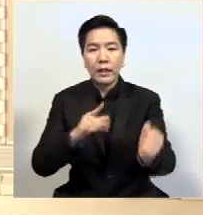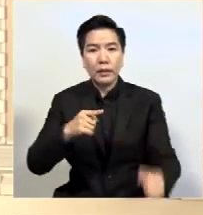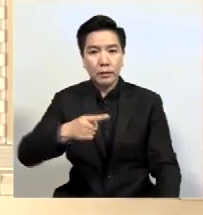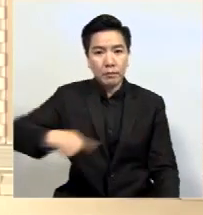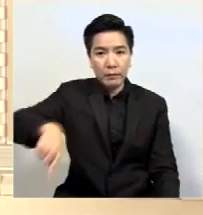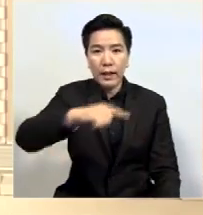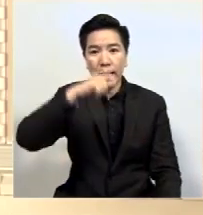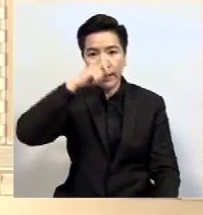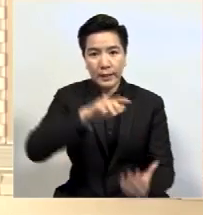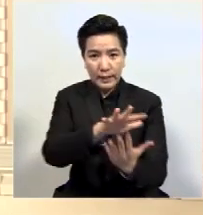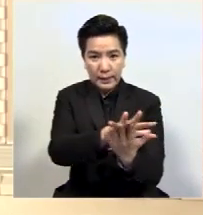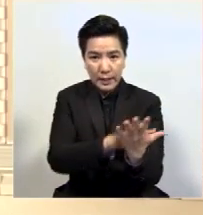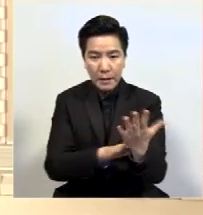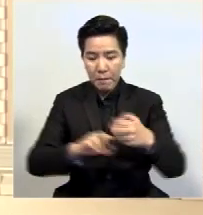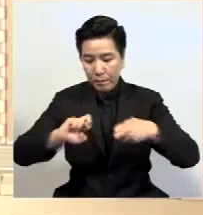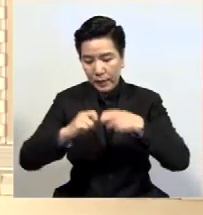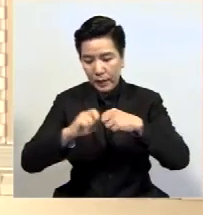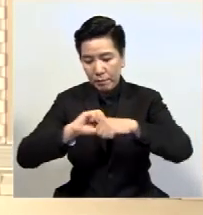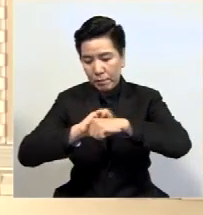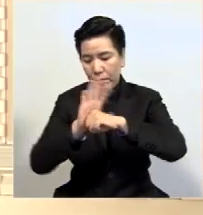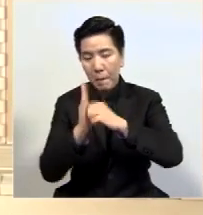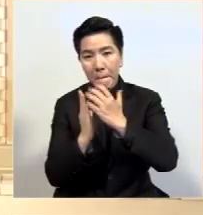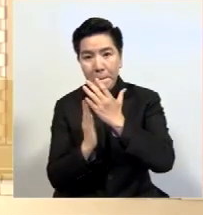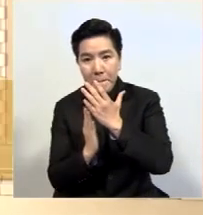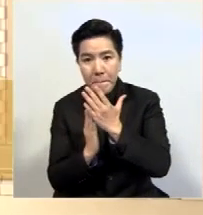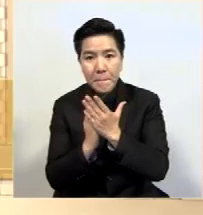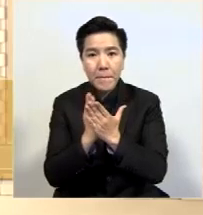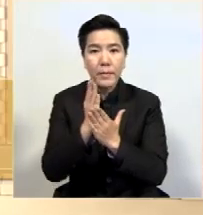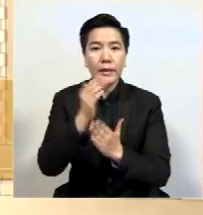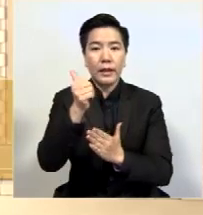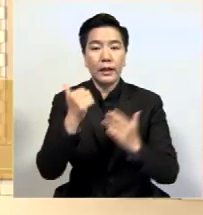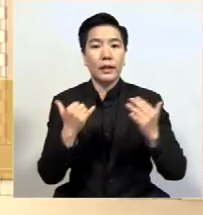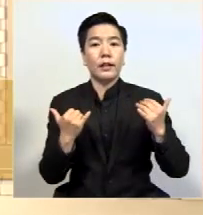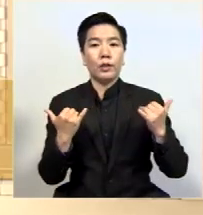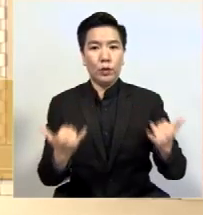วกเราจะสามารถก้าวพ้นสถานการณ์อันเลวร้ายนี้ไปได้ช่วง